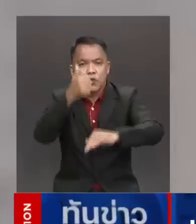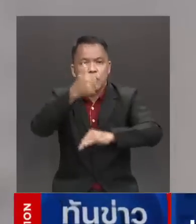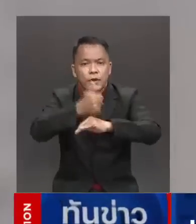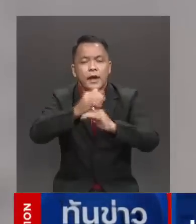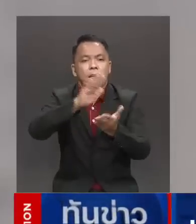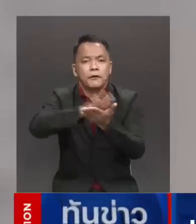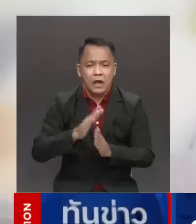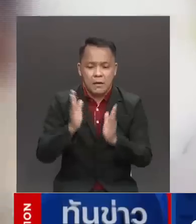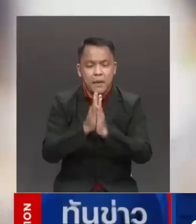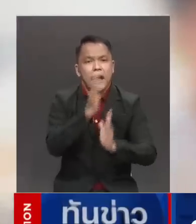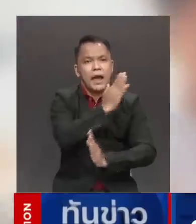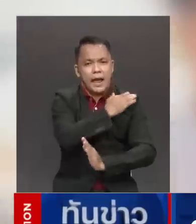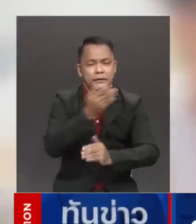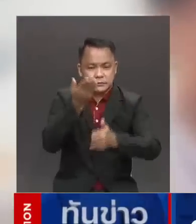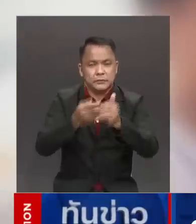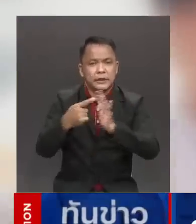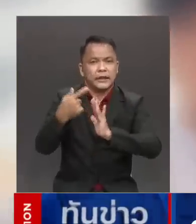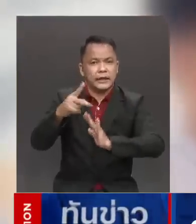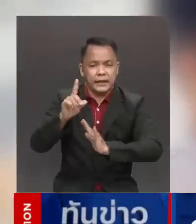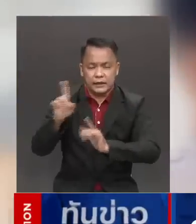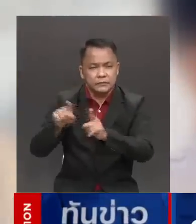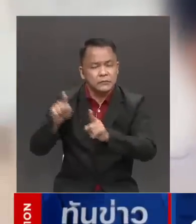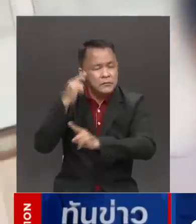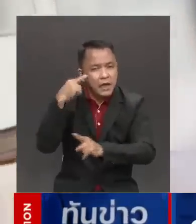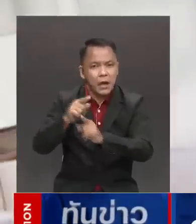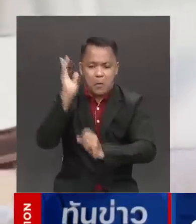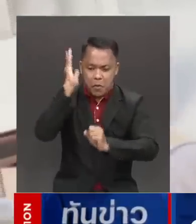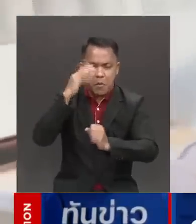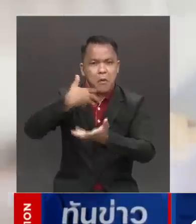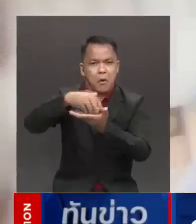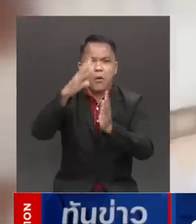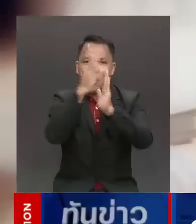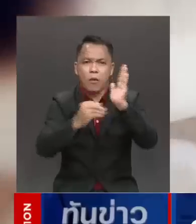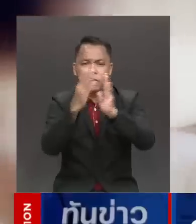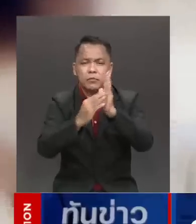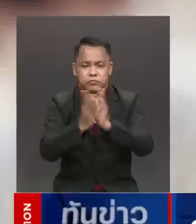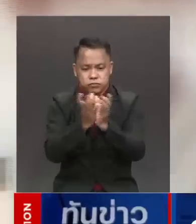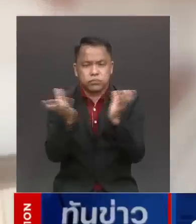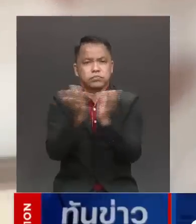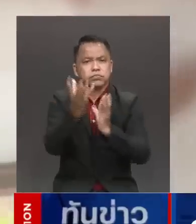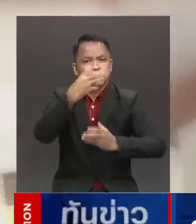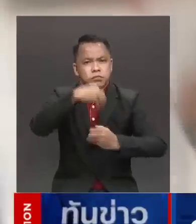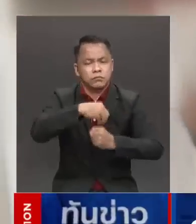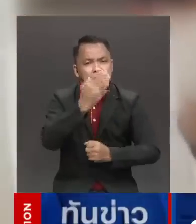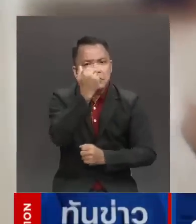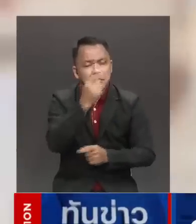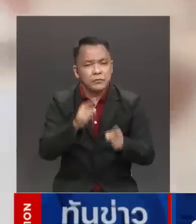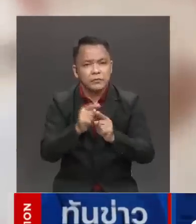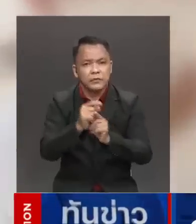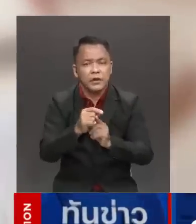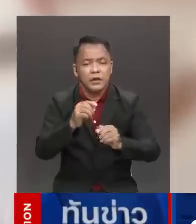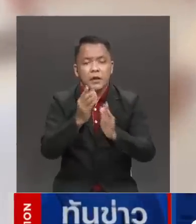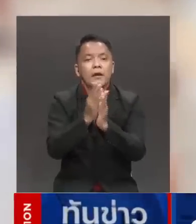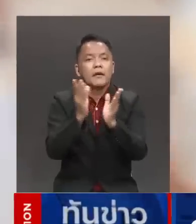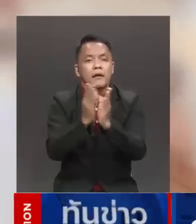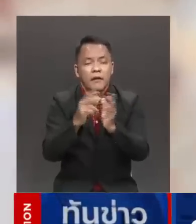เรียน หรือว่าเคร้อยล้านเนี่ยมาเป็นวิทยากรอบรมคุณธรรมล่ะเพจเยาวชนสุ